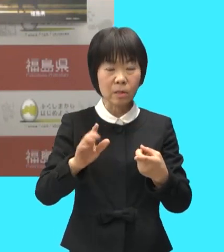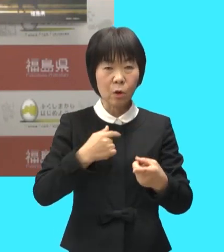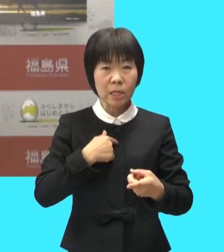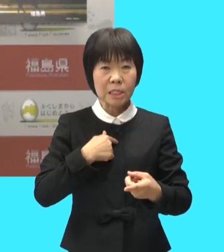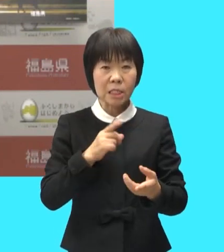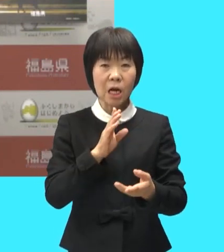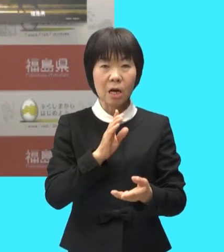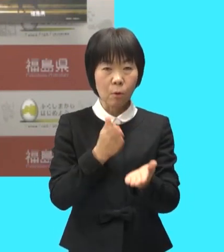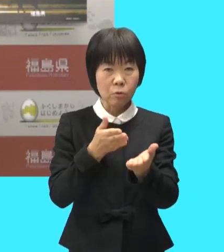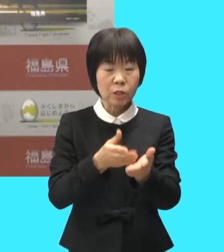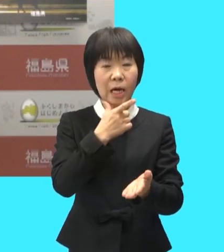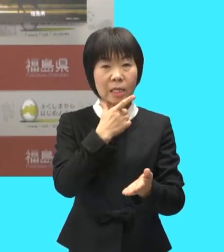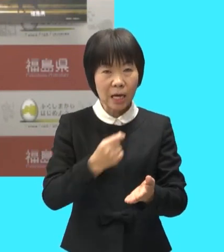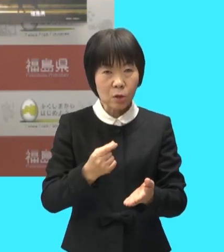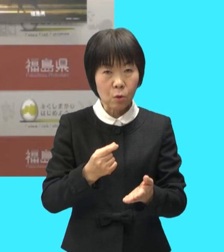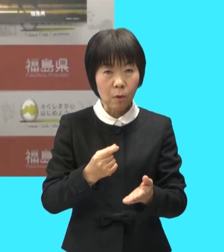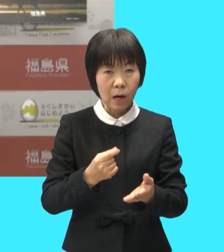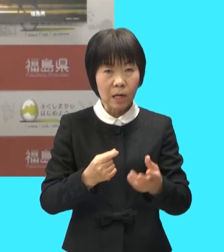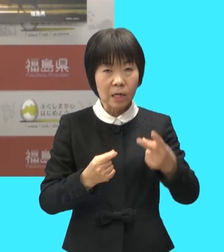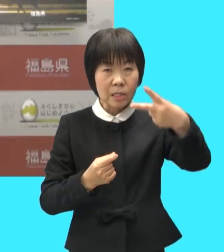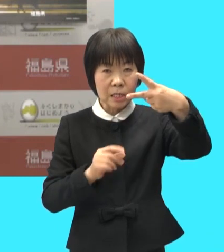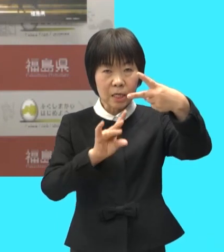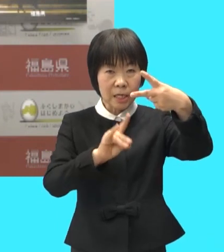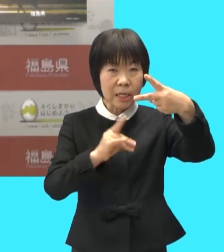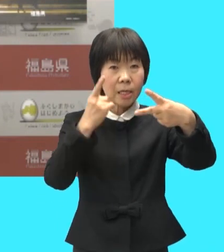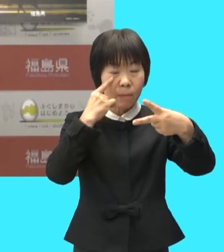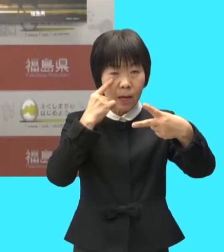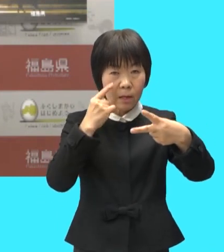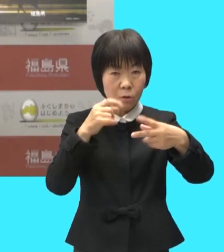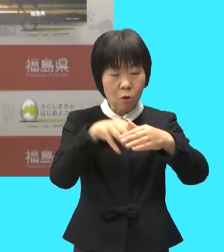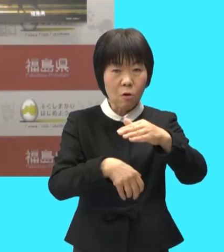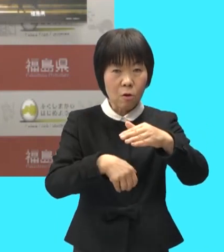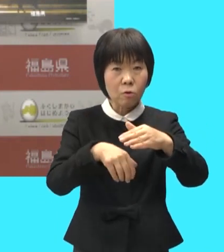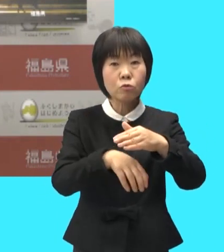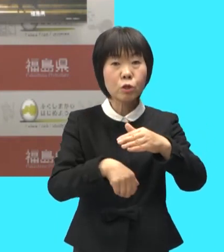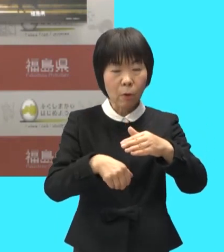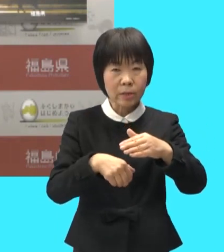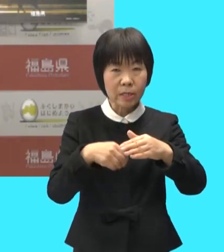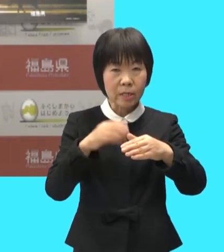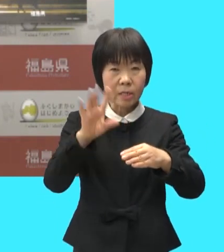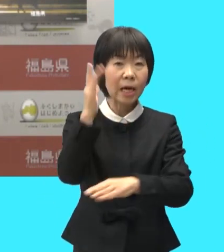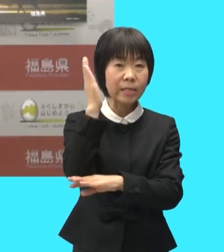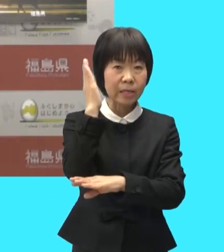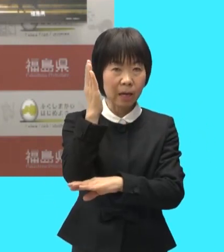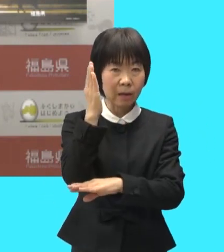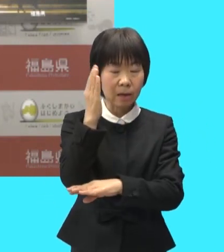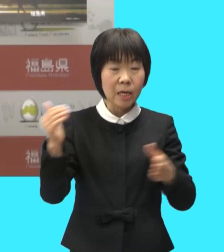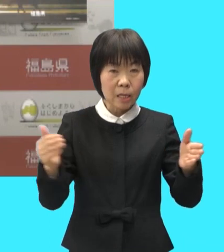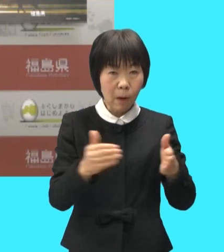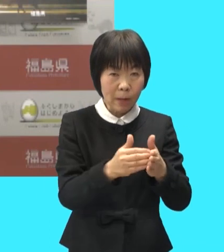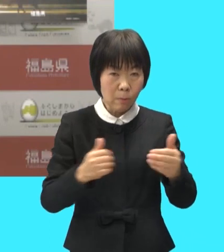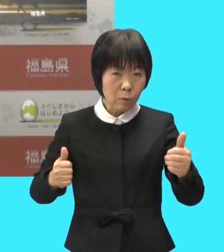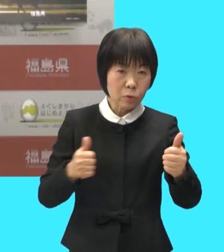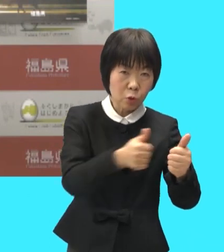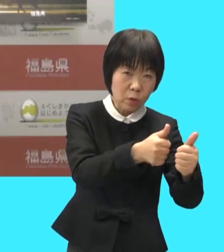が訴えたかったのは2期目の内堀県政ということになります。やはりこれまでの1期目も当然挑戦は続けてきており